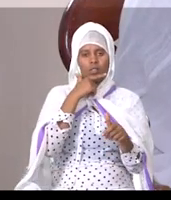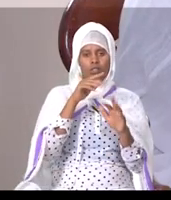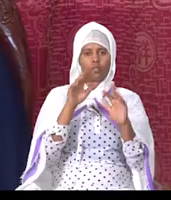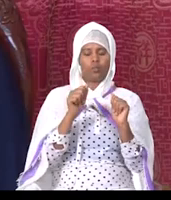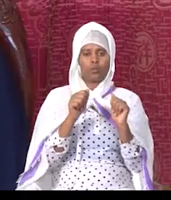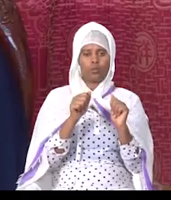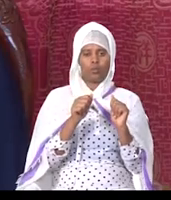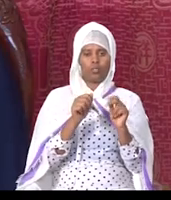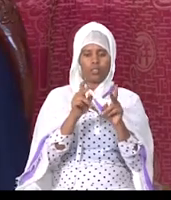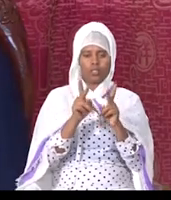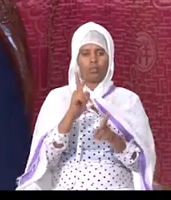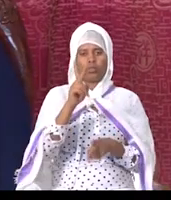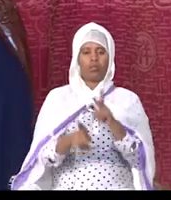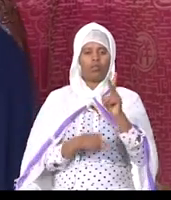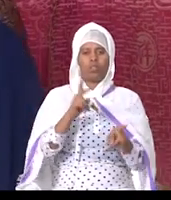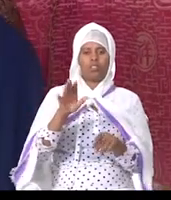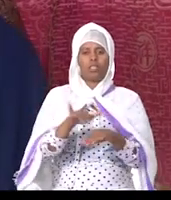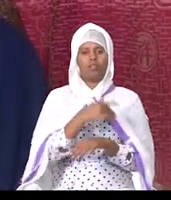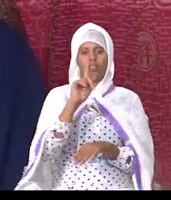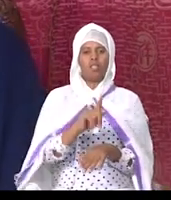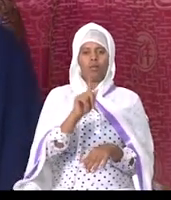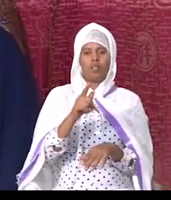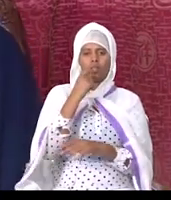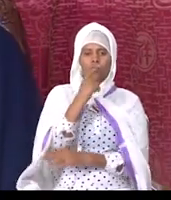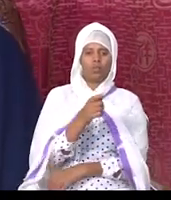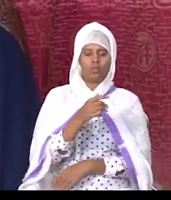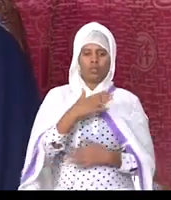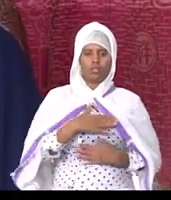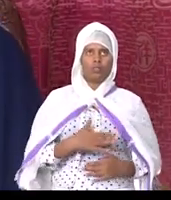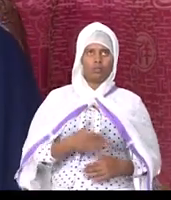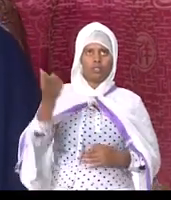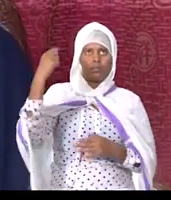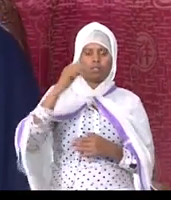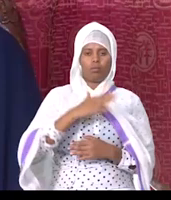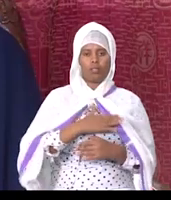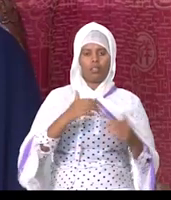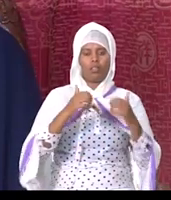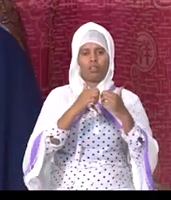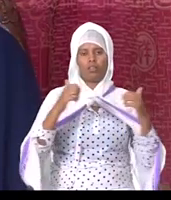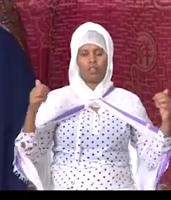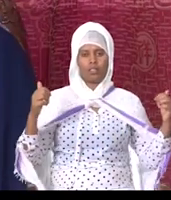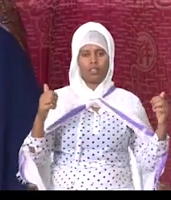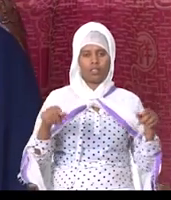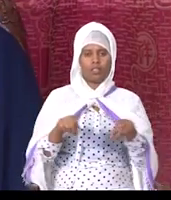ዝፈርሖ ዝነበርኩሲ ከምቶም ተራ ዝሓለፉ ነቢያት እዩ ብምባል ንነፍሲ ክርስቶስ ኣምላኽና